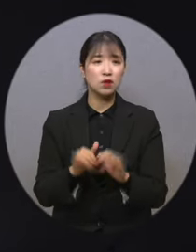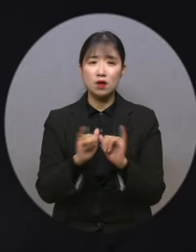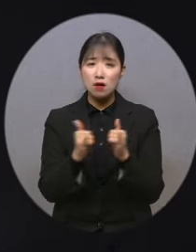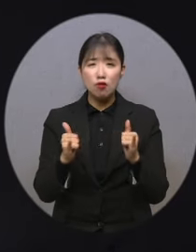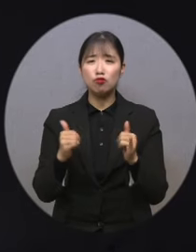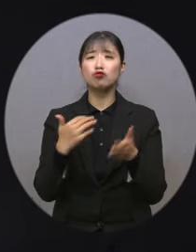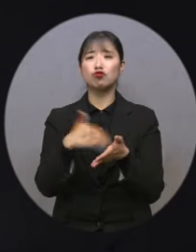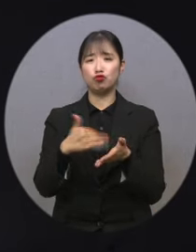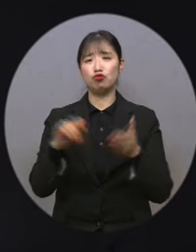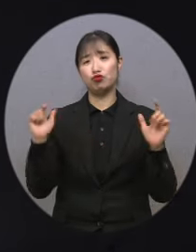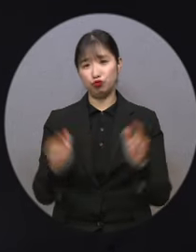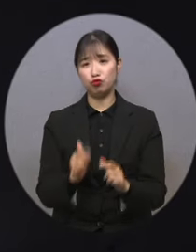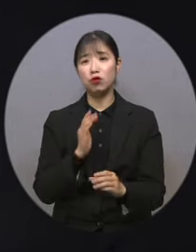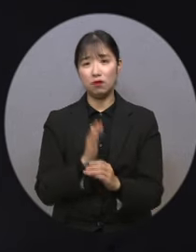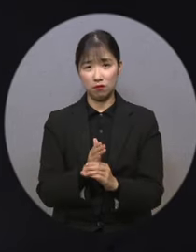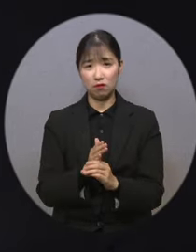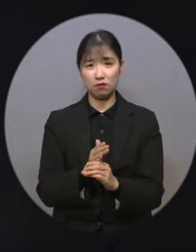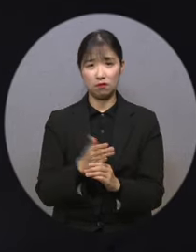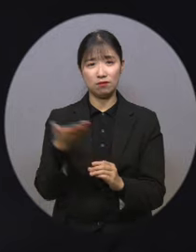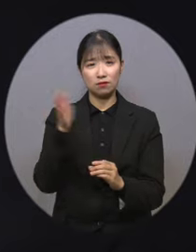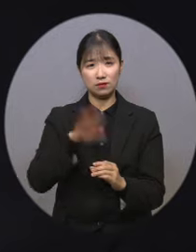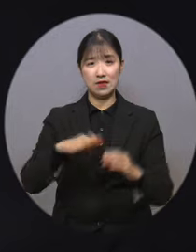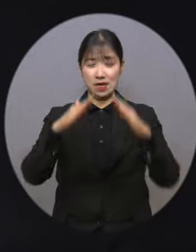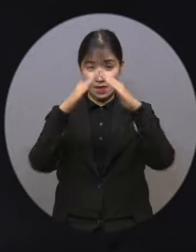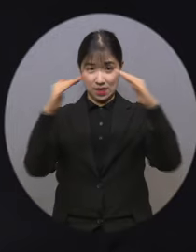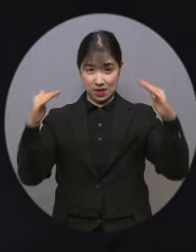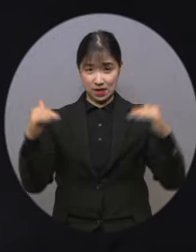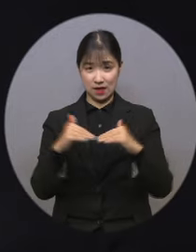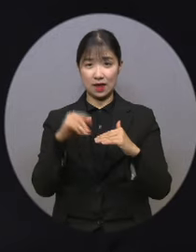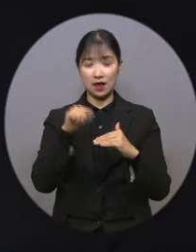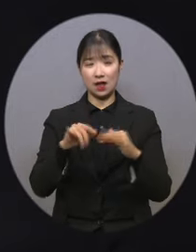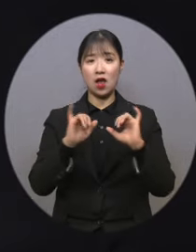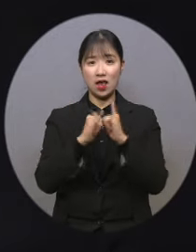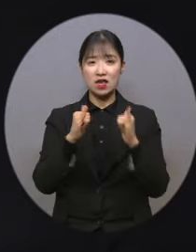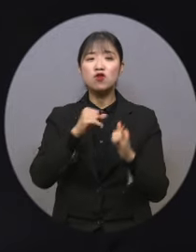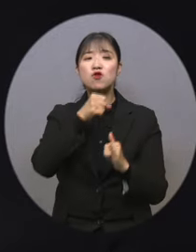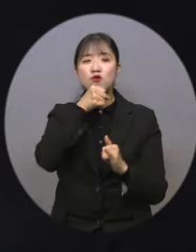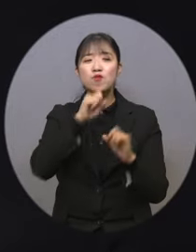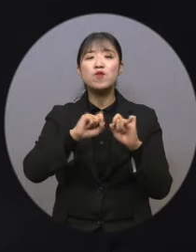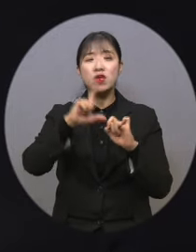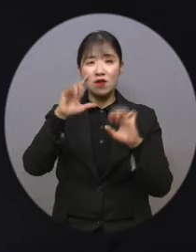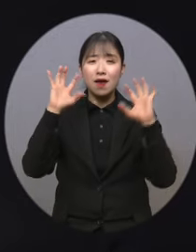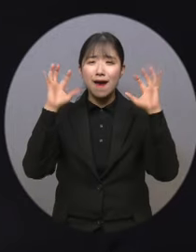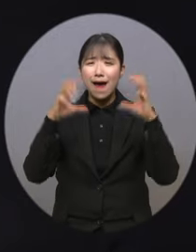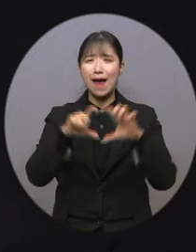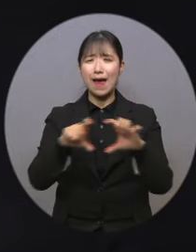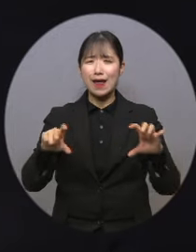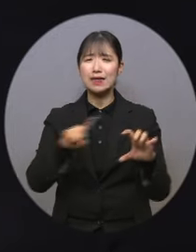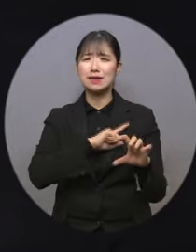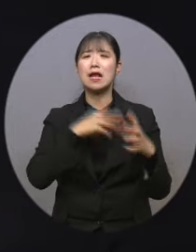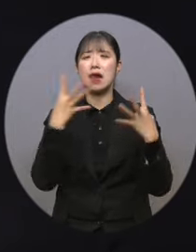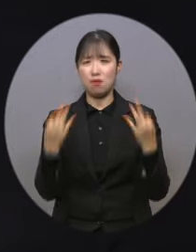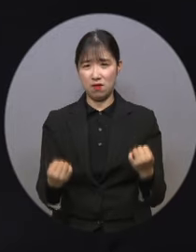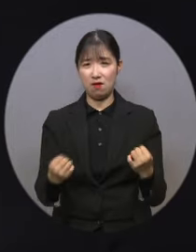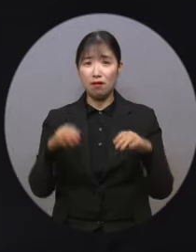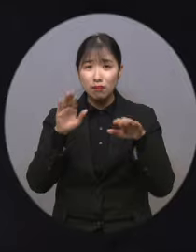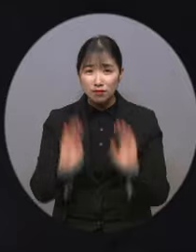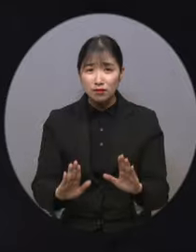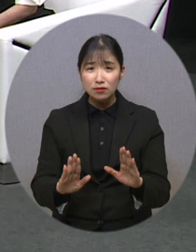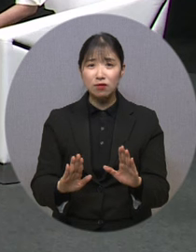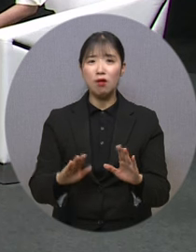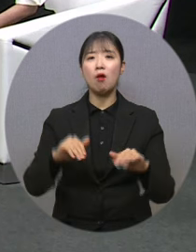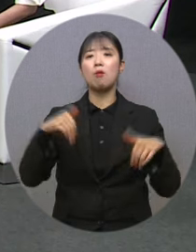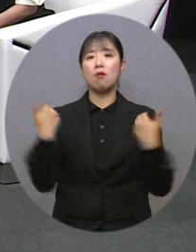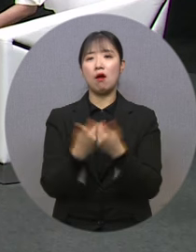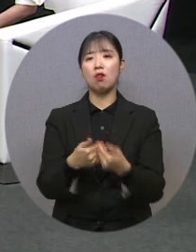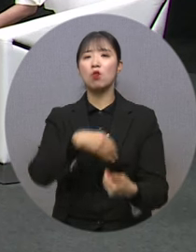없어지는데 삼각형으로 되어 있던 인구 비율이 어린 애가 절 많아서 의 밑에 이제는 노인이 반대로